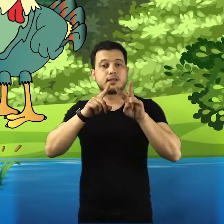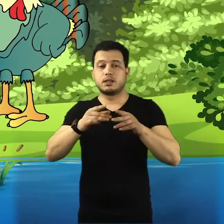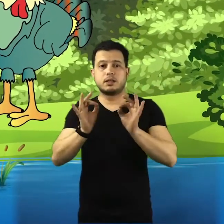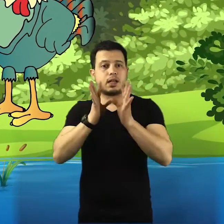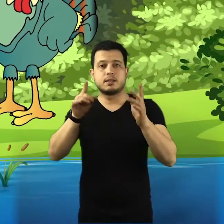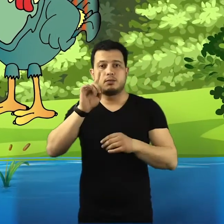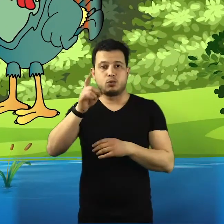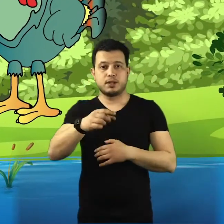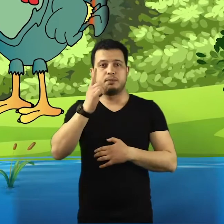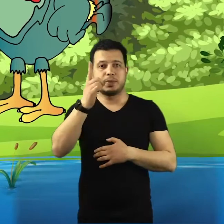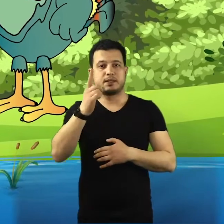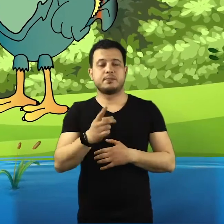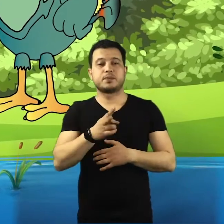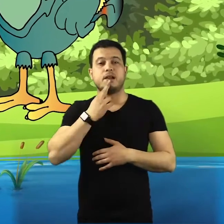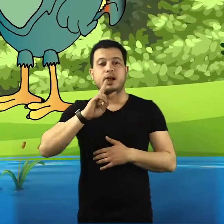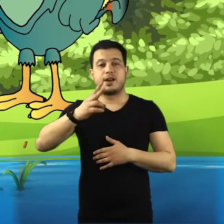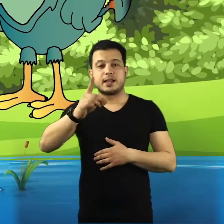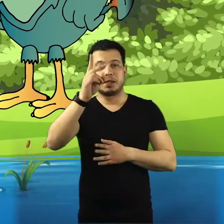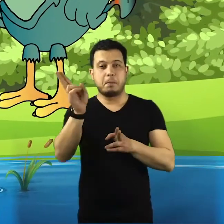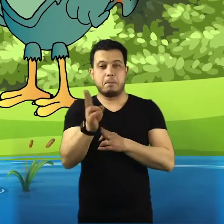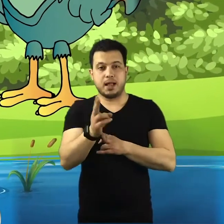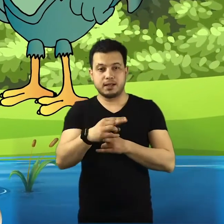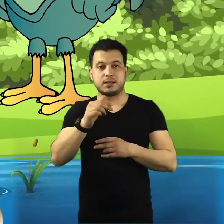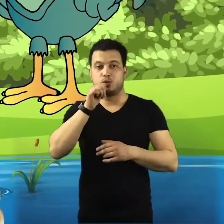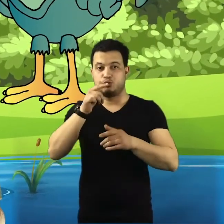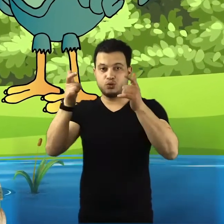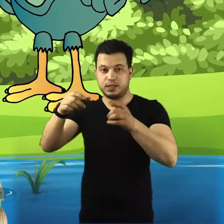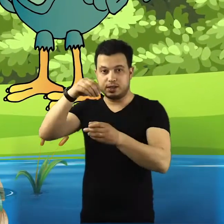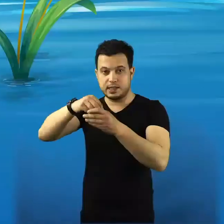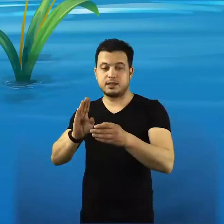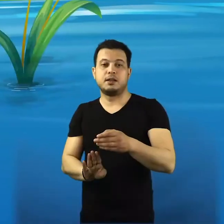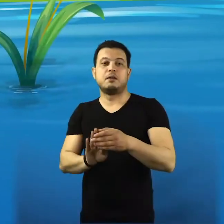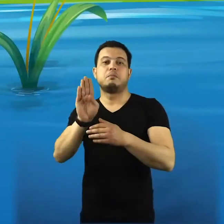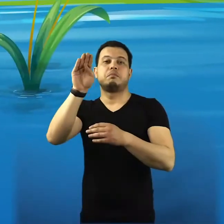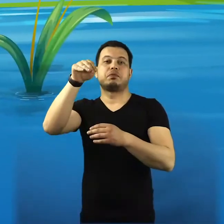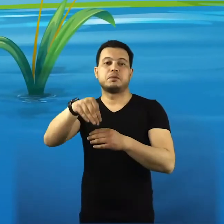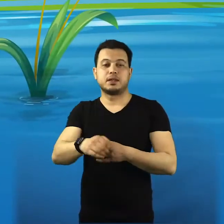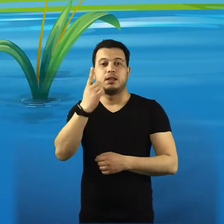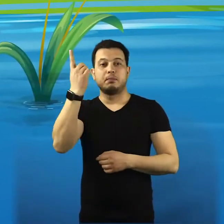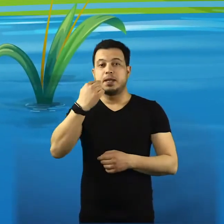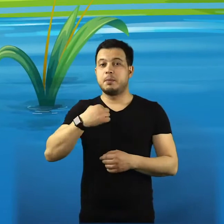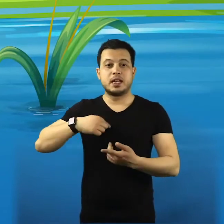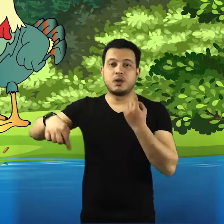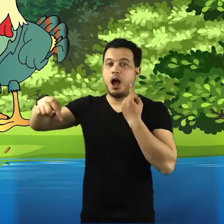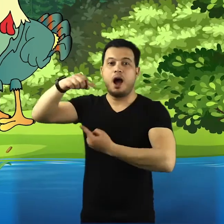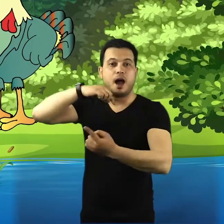göletten küçük Rengarenk bir balık zıplayarak Onlara seslendi Biri beni mi arıyor?